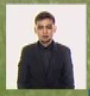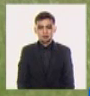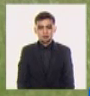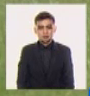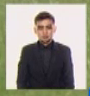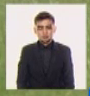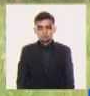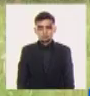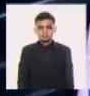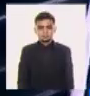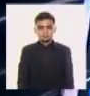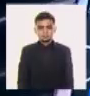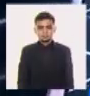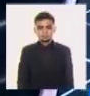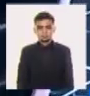Информбюро.